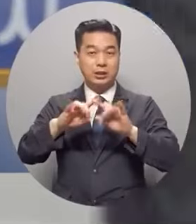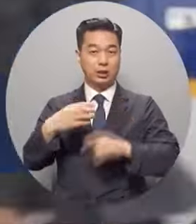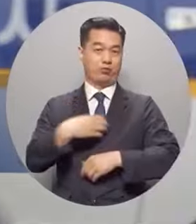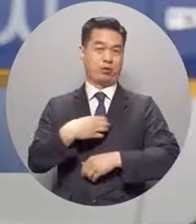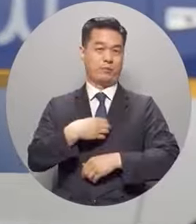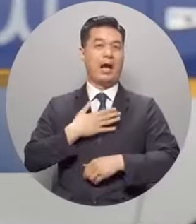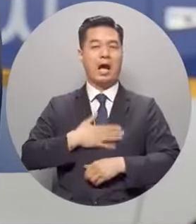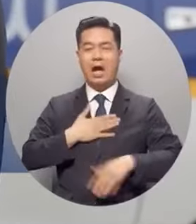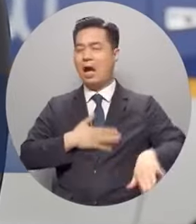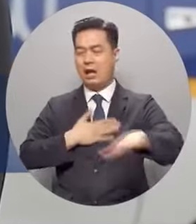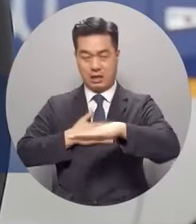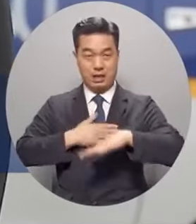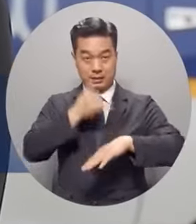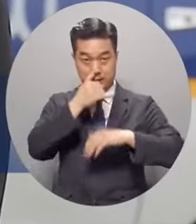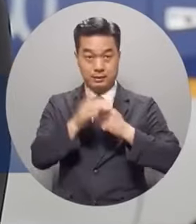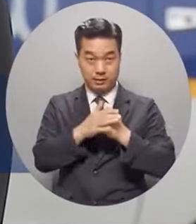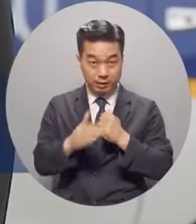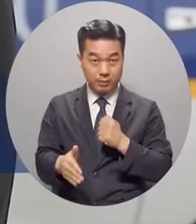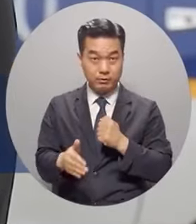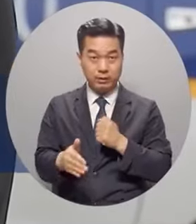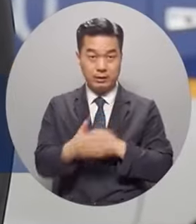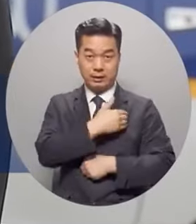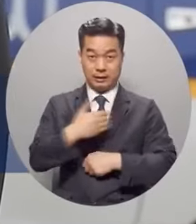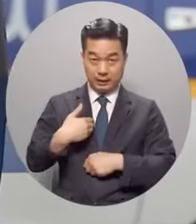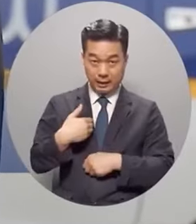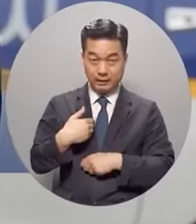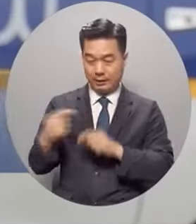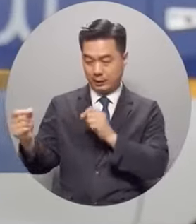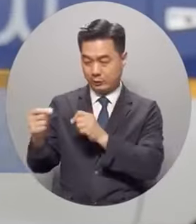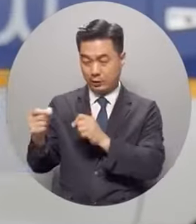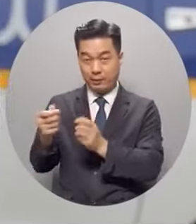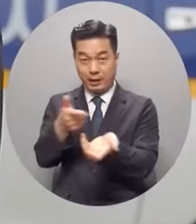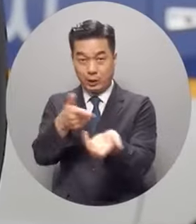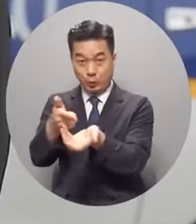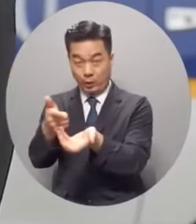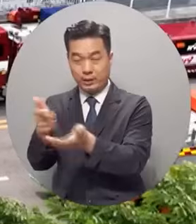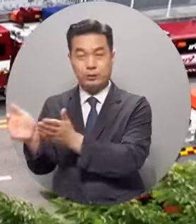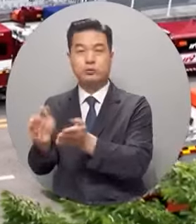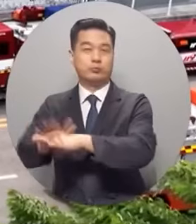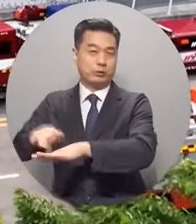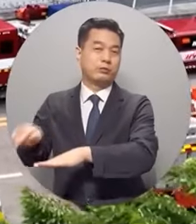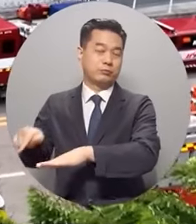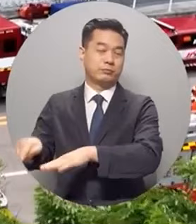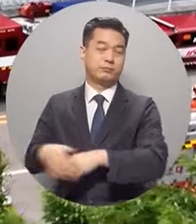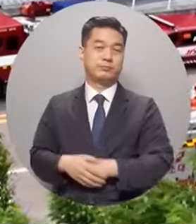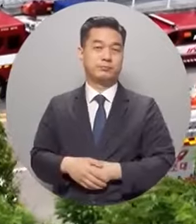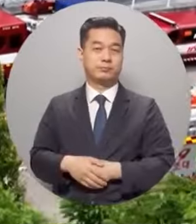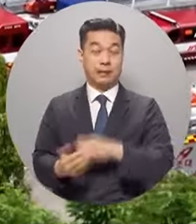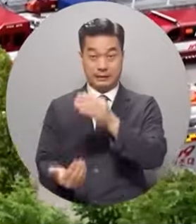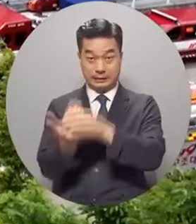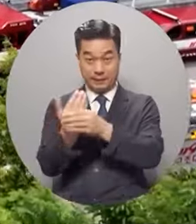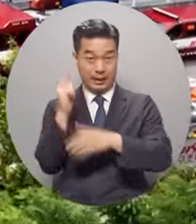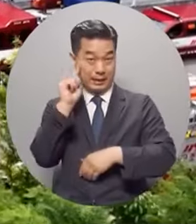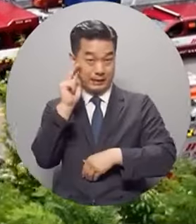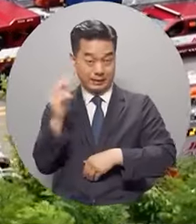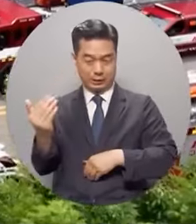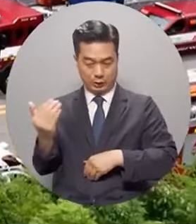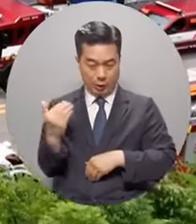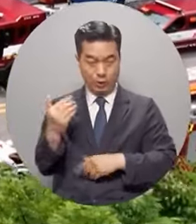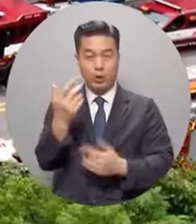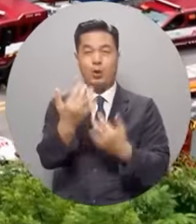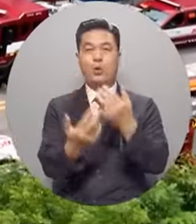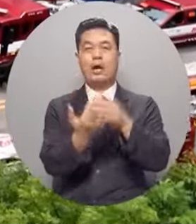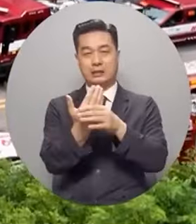알고 있기 때문에 최대한 근접한 소화기를 저희가 비치를 하고 있었습니다. 참사 이틀 전 화재에 이어